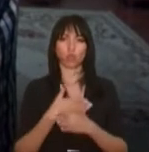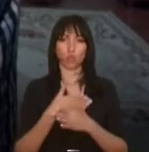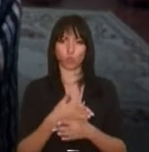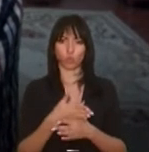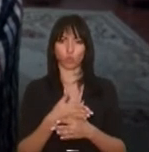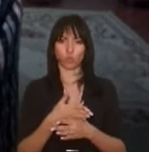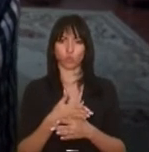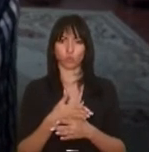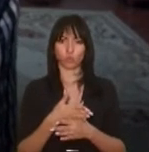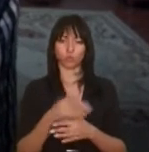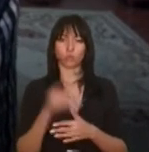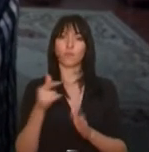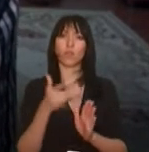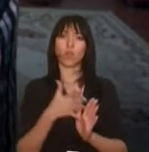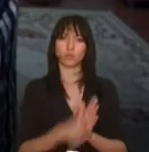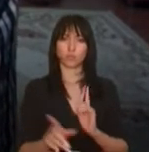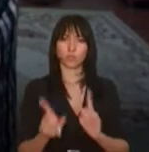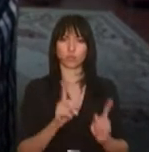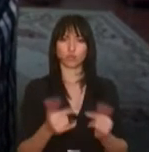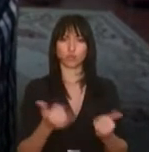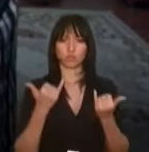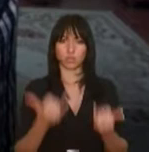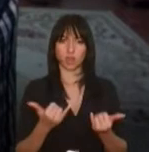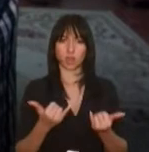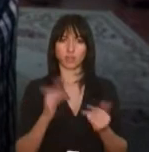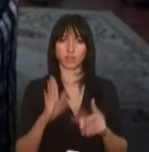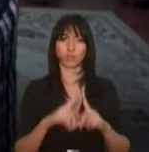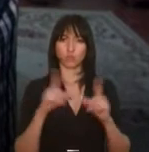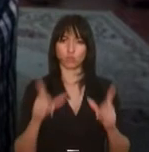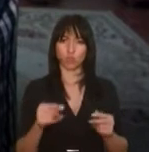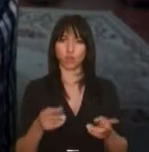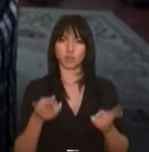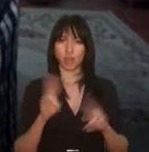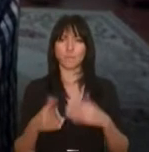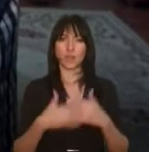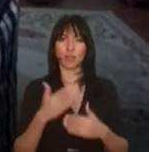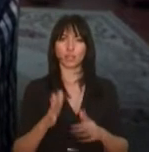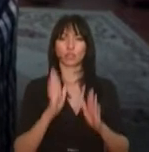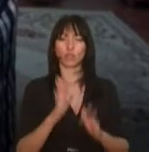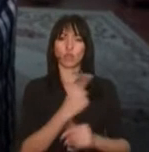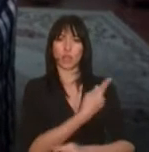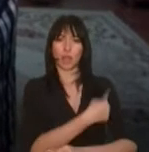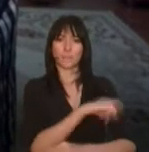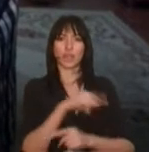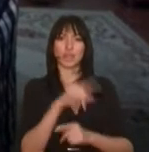Ми повинні розуміти, що зараз у школах залишилися практично тільки медичні